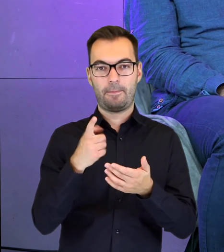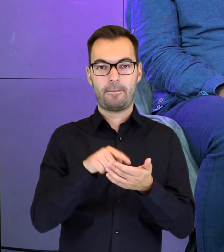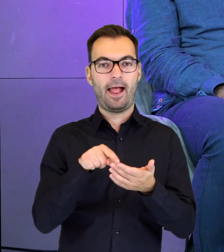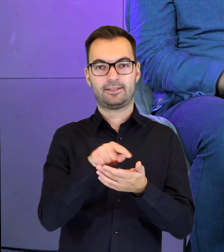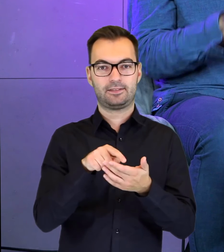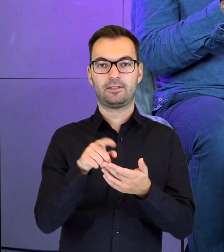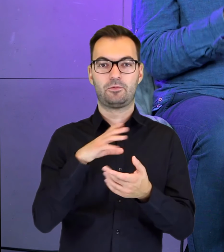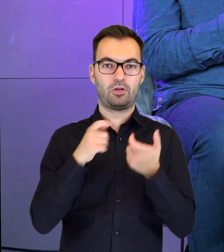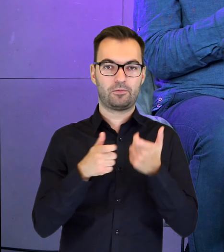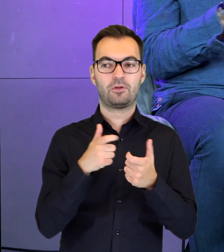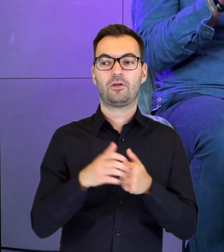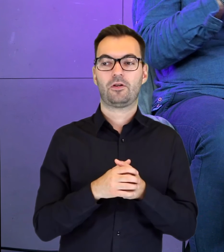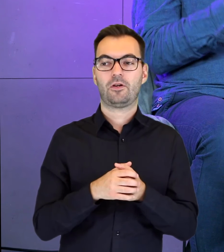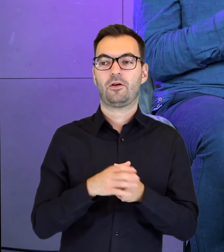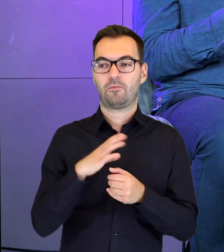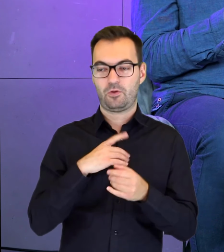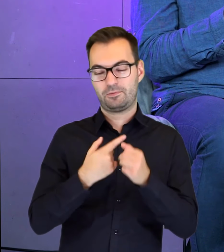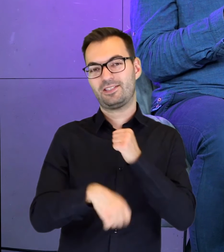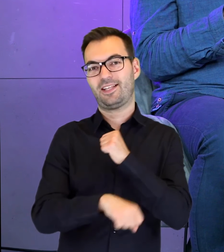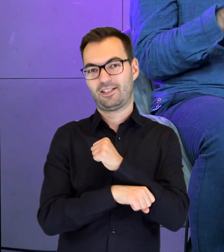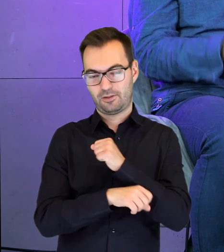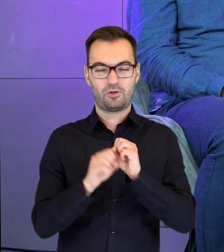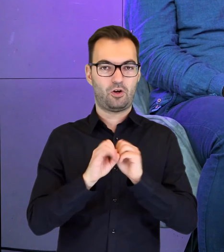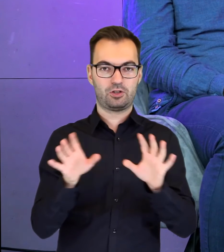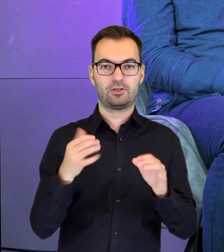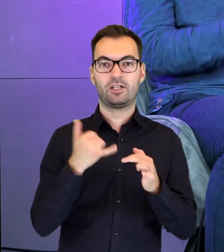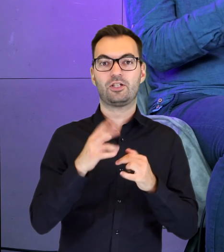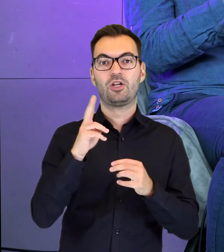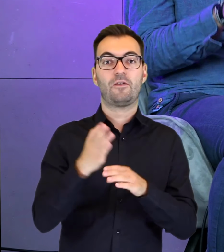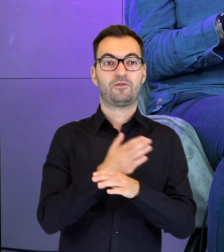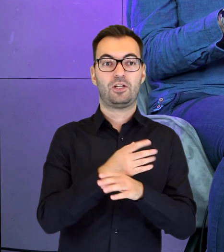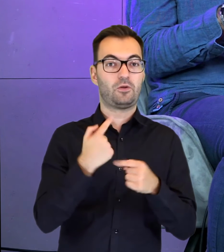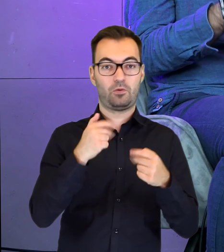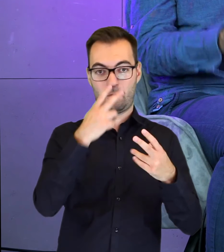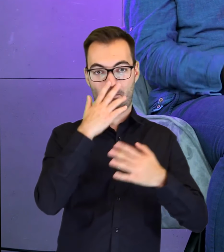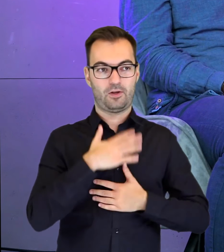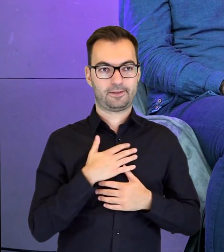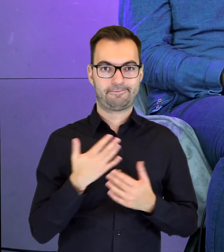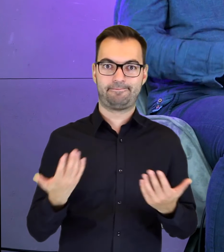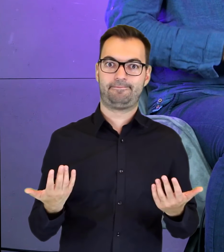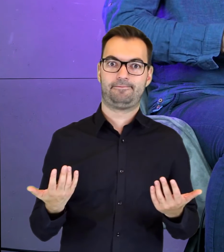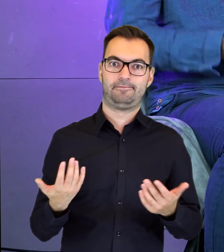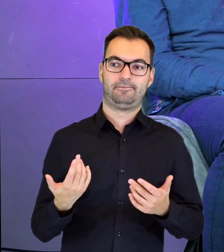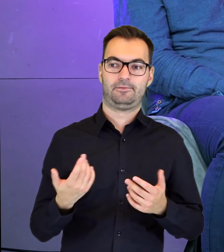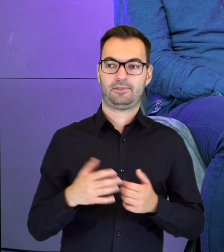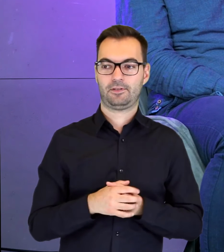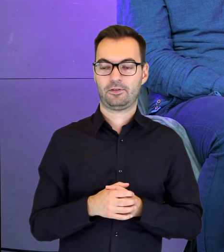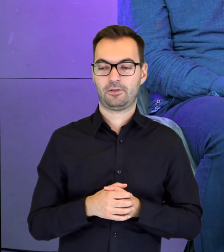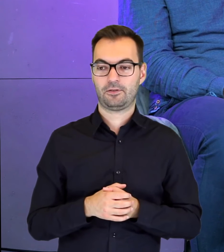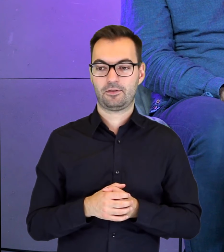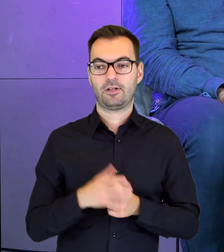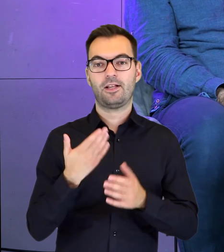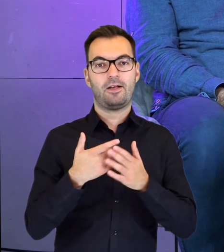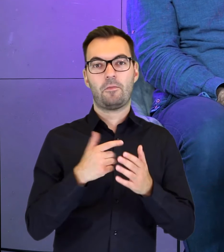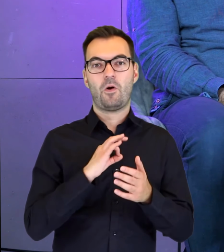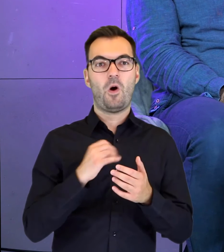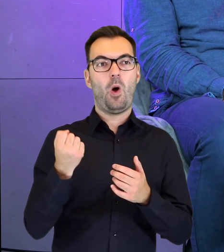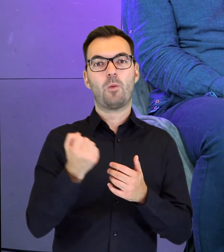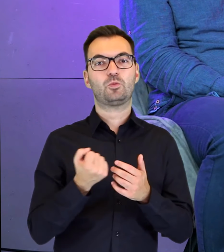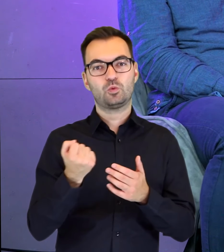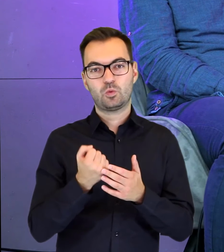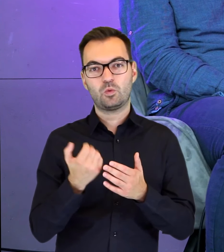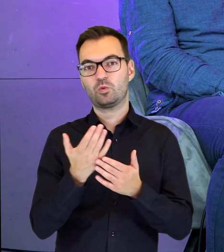20 innych ruchów rąk które możemy na palce które możemy wykonać Oczywiście możemy je zastąpić ja z